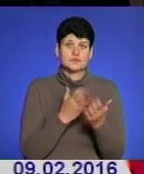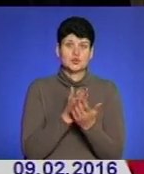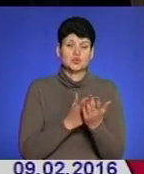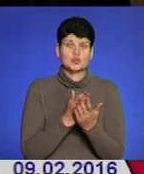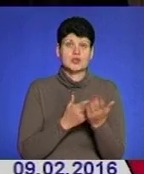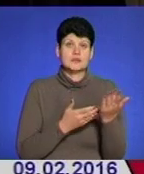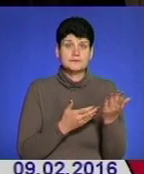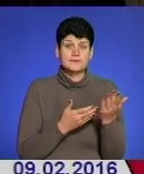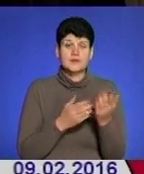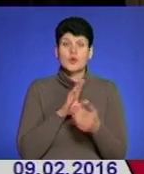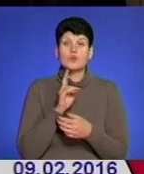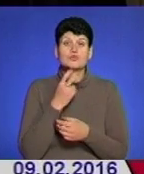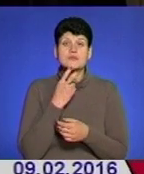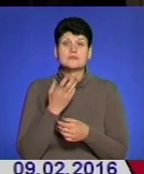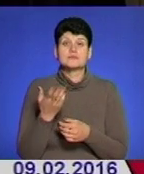служать. Тому не смішно.